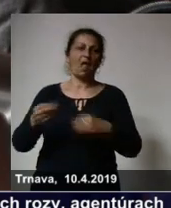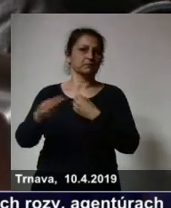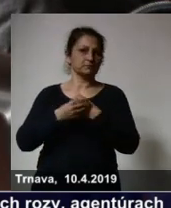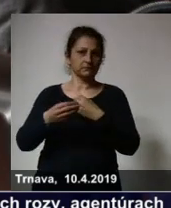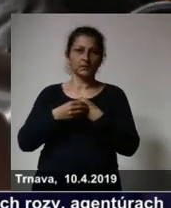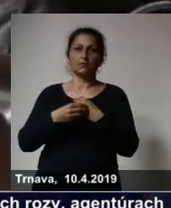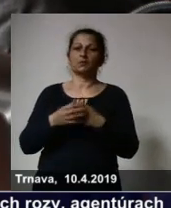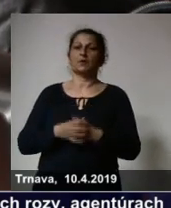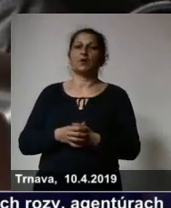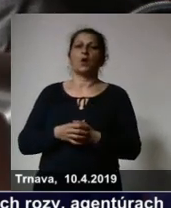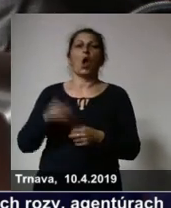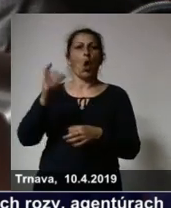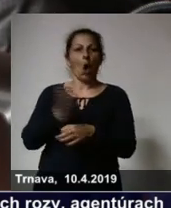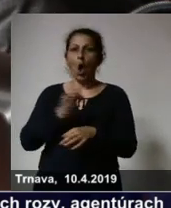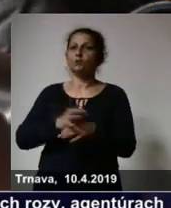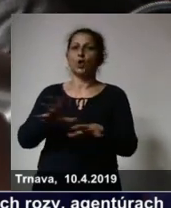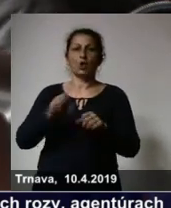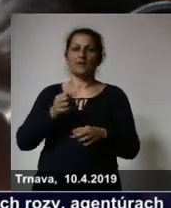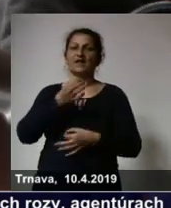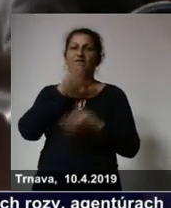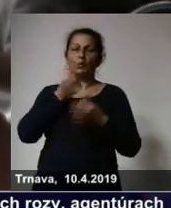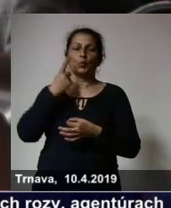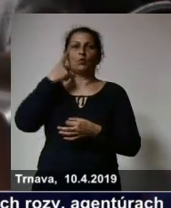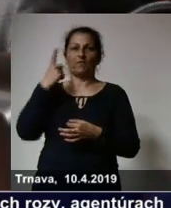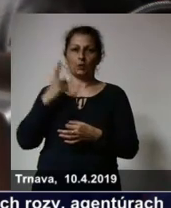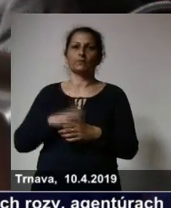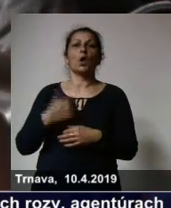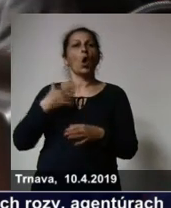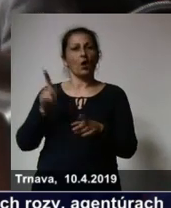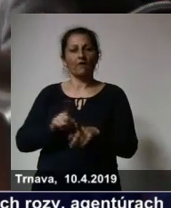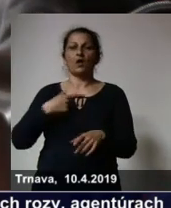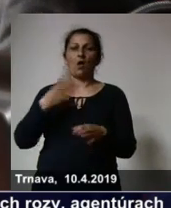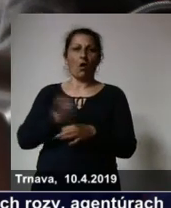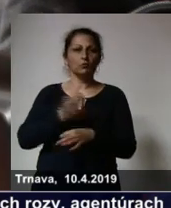a s odporúčaním zobrať informáciu na vedomie. Odporúčam,